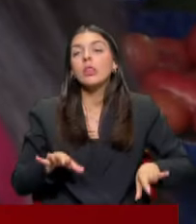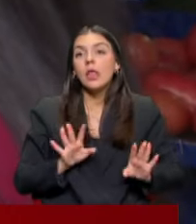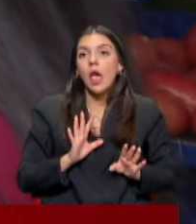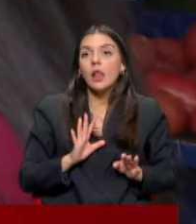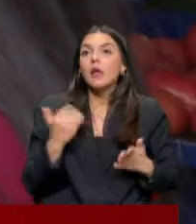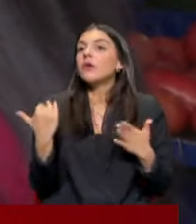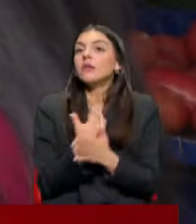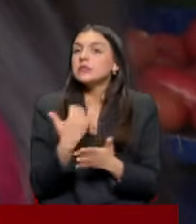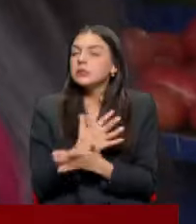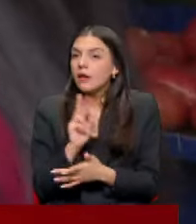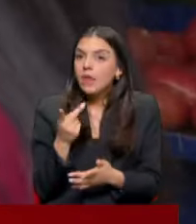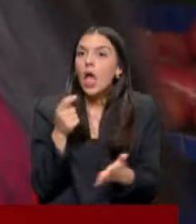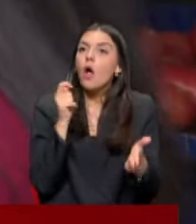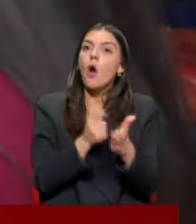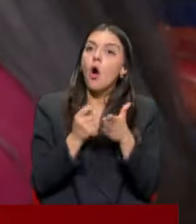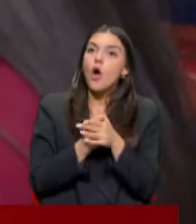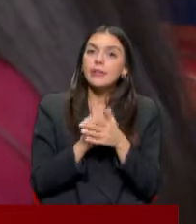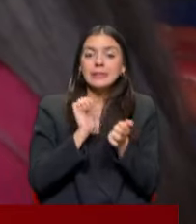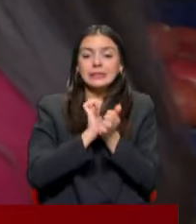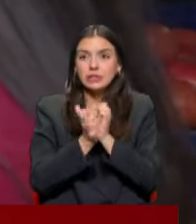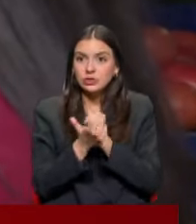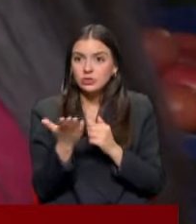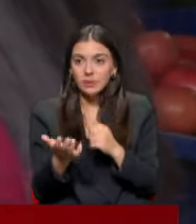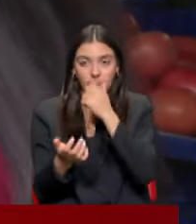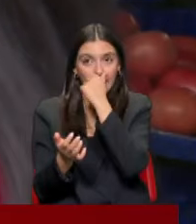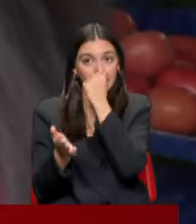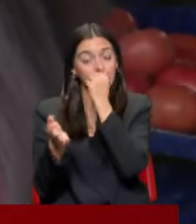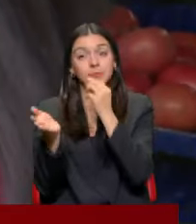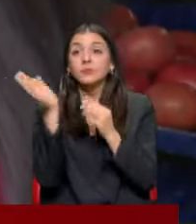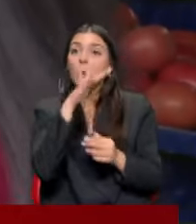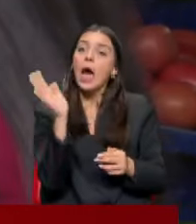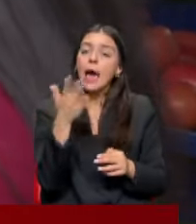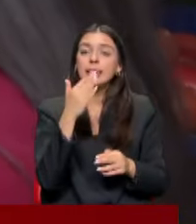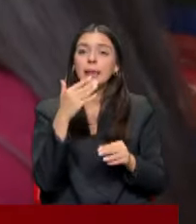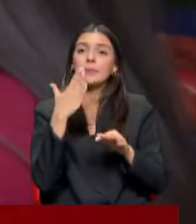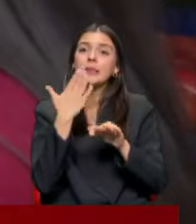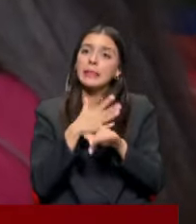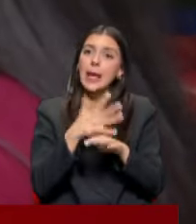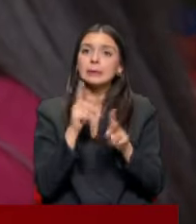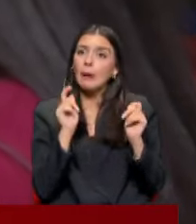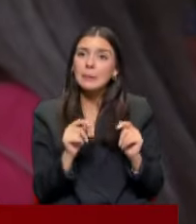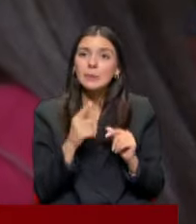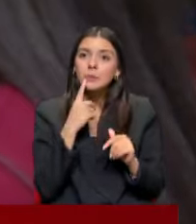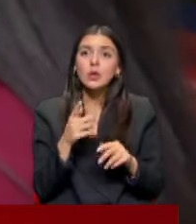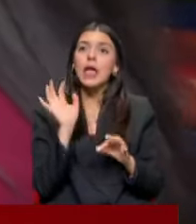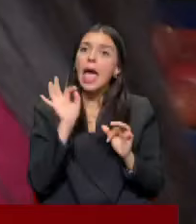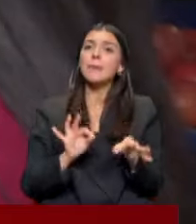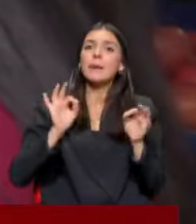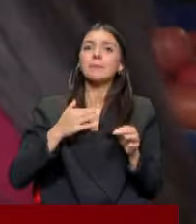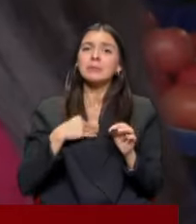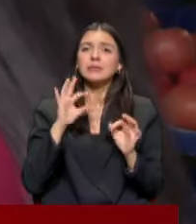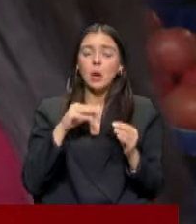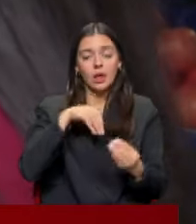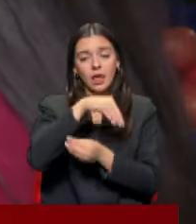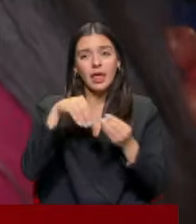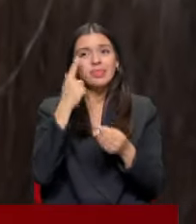Yani kartlardan ondan sonra ödemelerimiz sıkışıyor. Ondan sonra hadi yapılandırma yapılıyor. Yani sürekli biz işte böyle